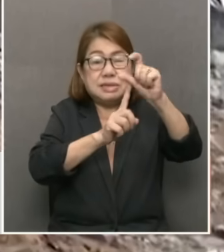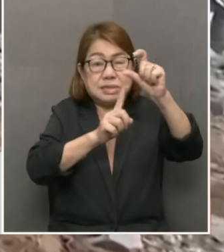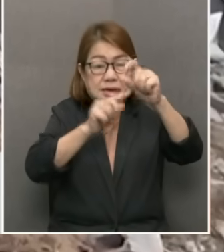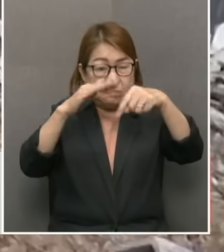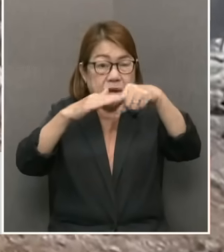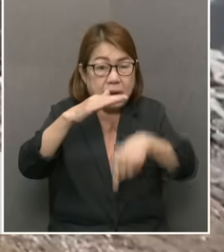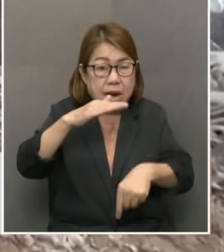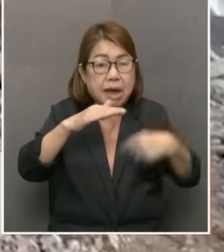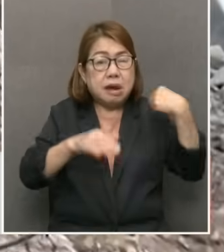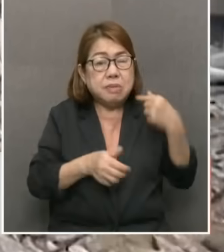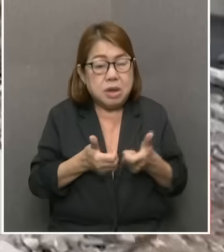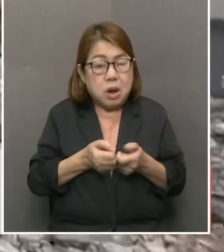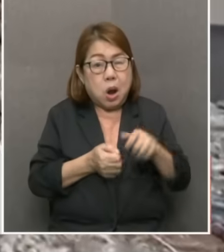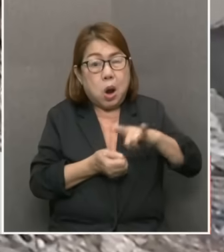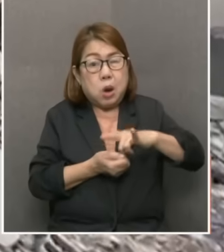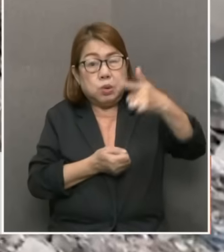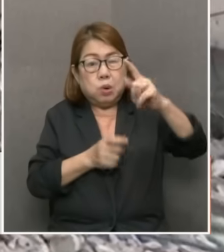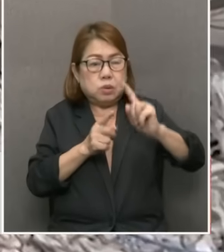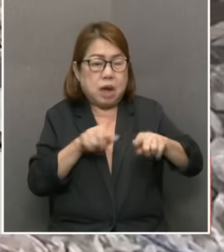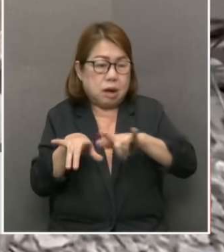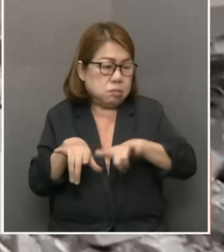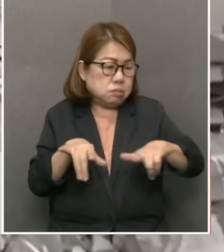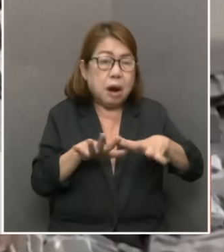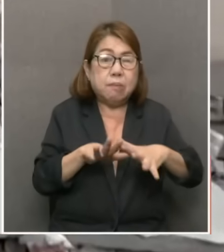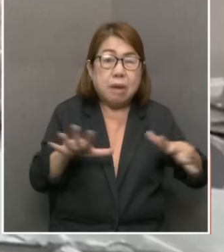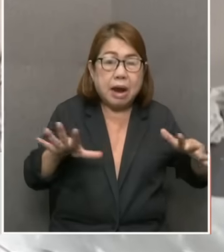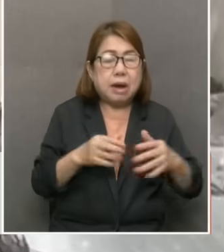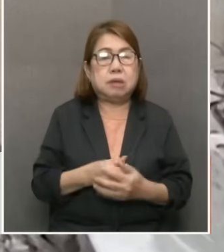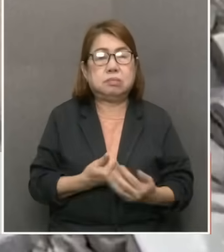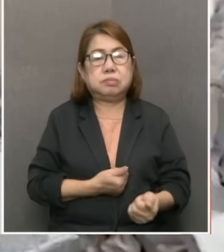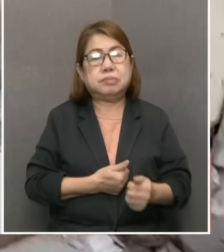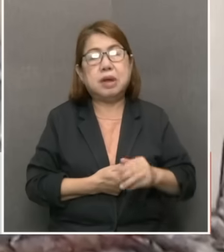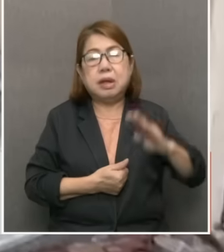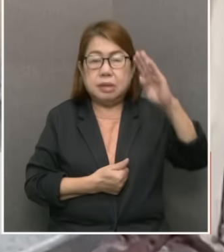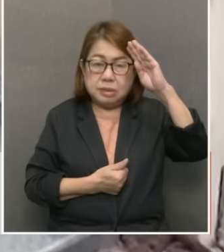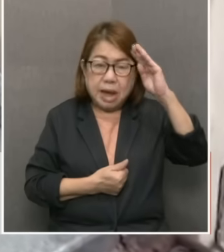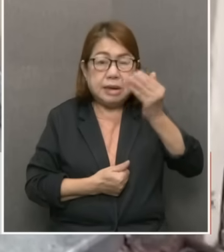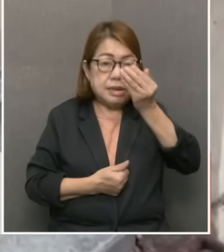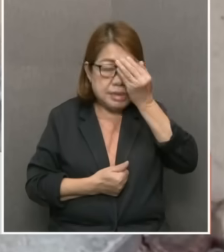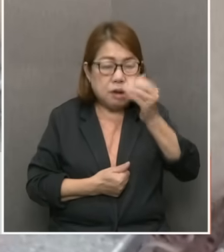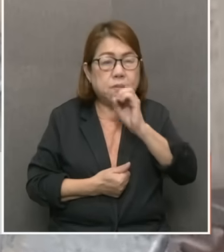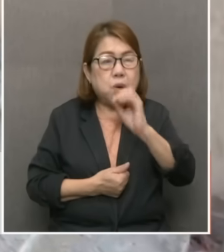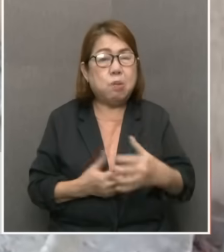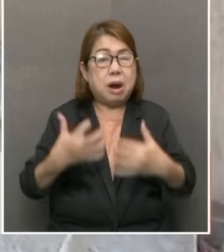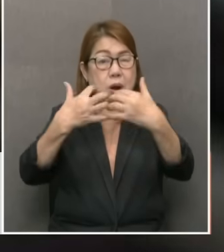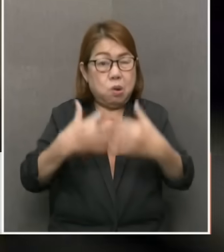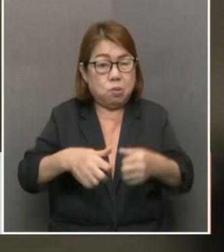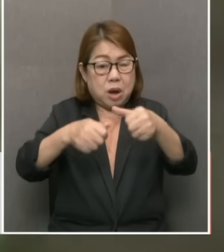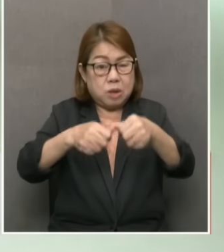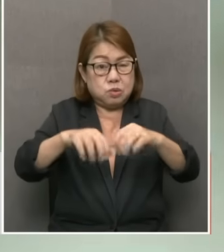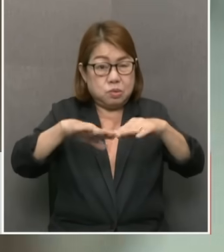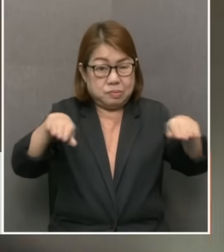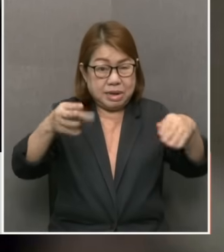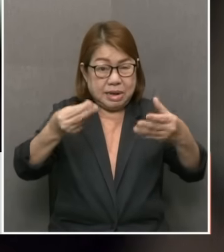ากาศยานไร้คนขับหลายลำด้วยด้านโฆษกกองทัพอิสราเอลแถลงยืนยันว่าโรงงานใต้ดินดังกล่าวนั้น